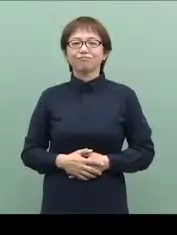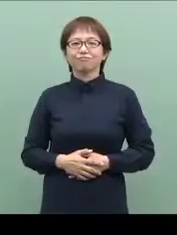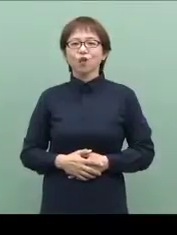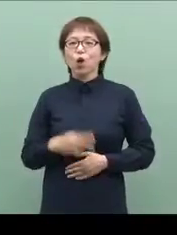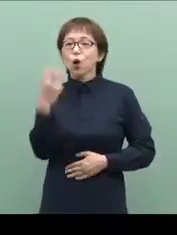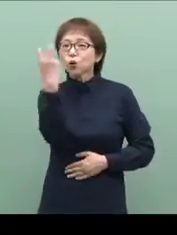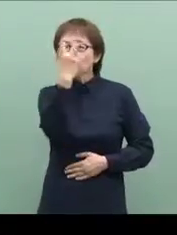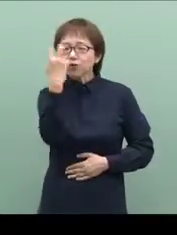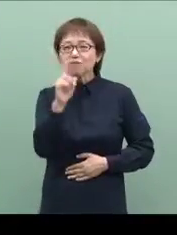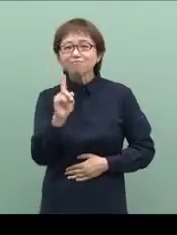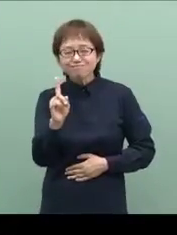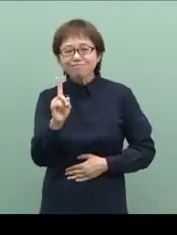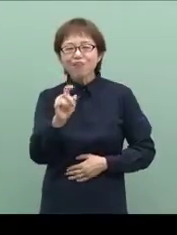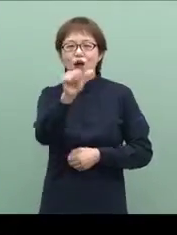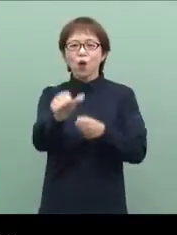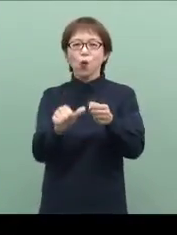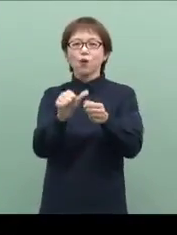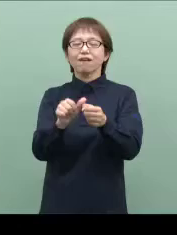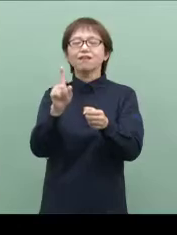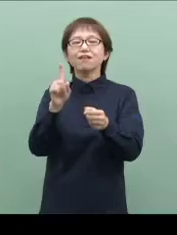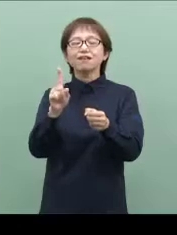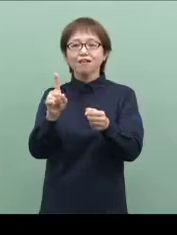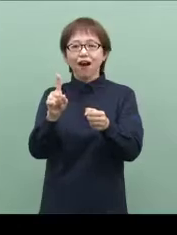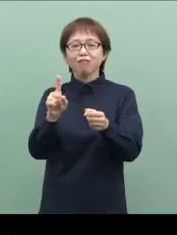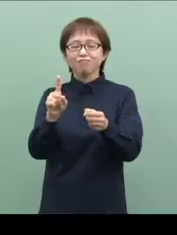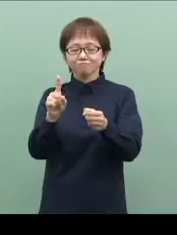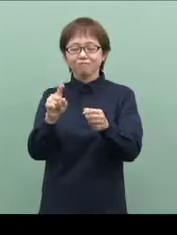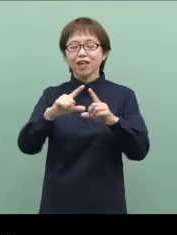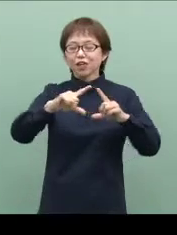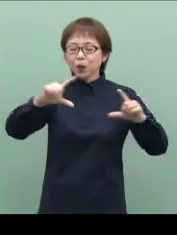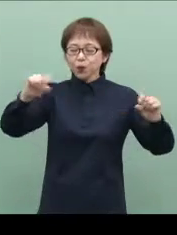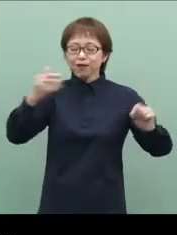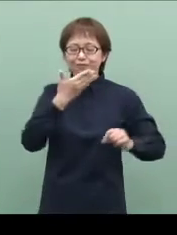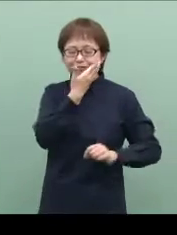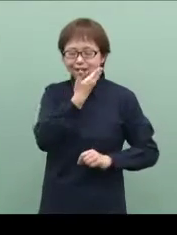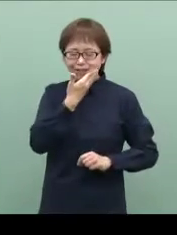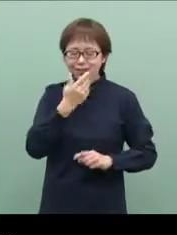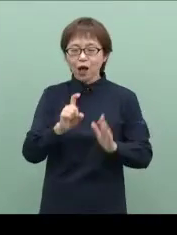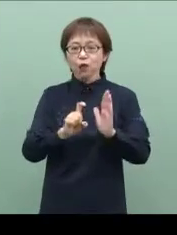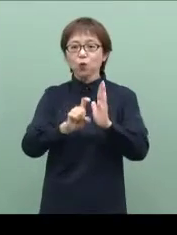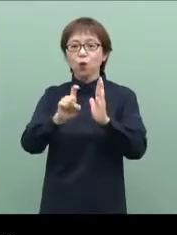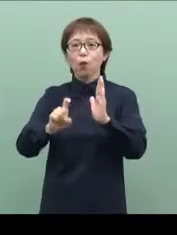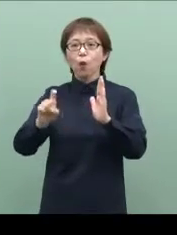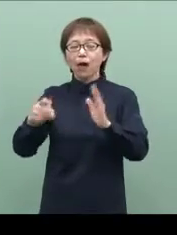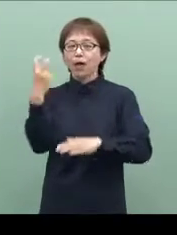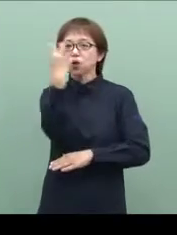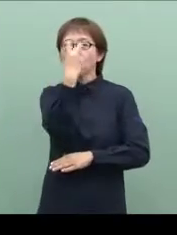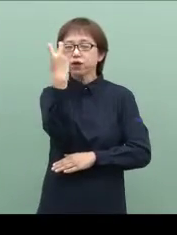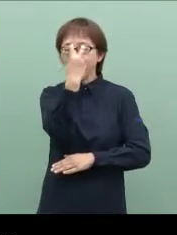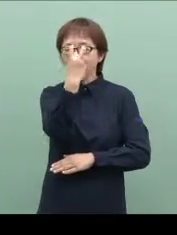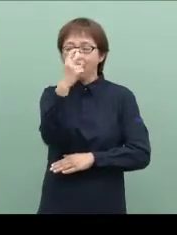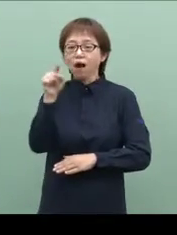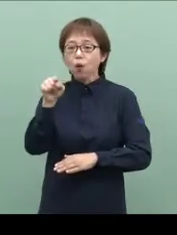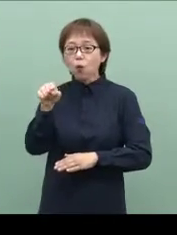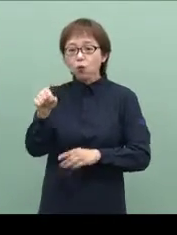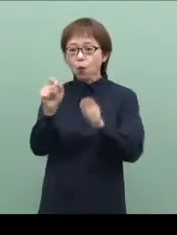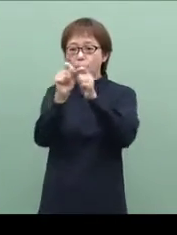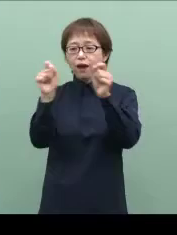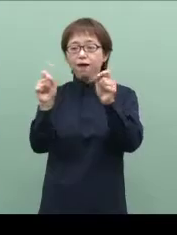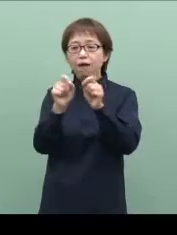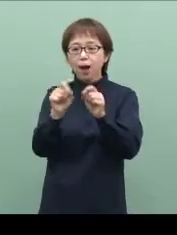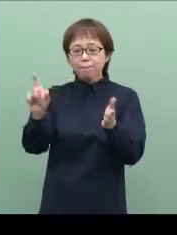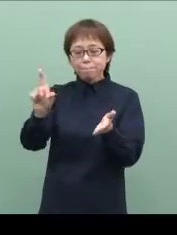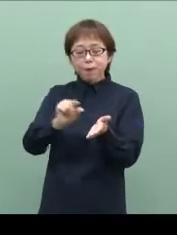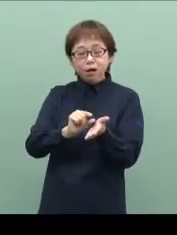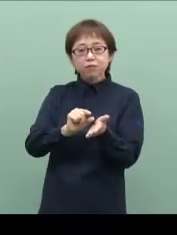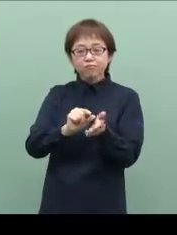国勢調査とは5年に一度実施される日本で最も重要な統計調査であり、この結果は国、県、